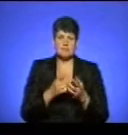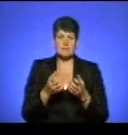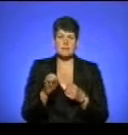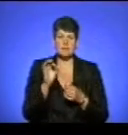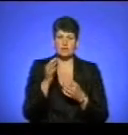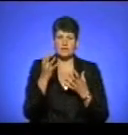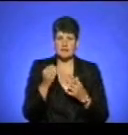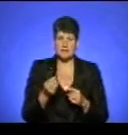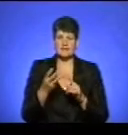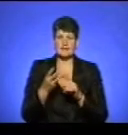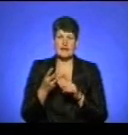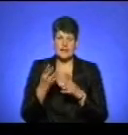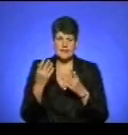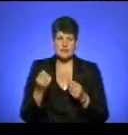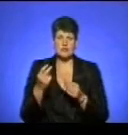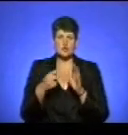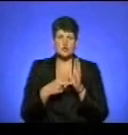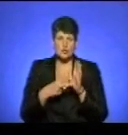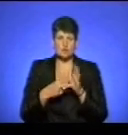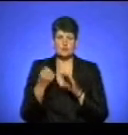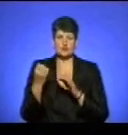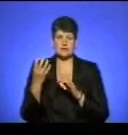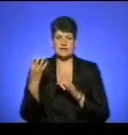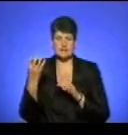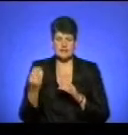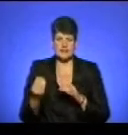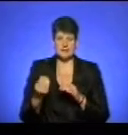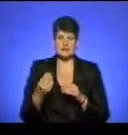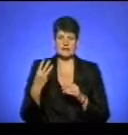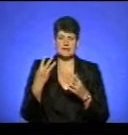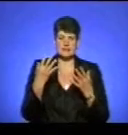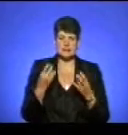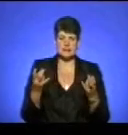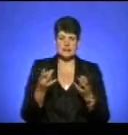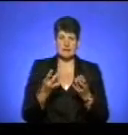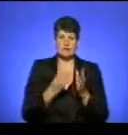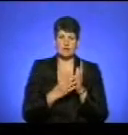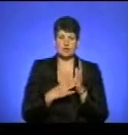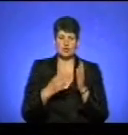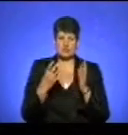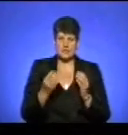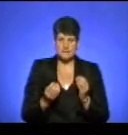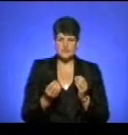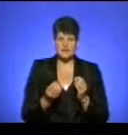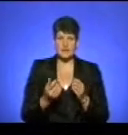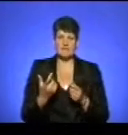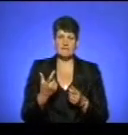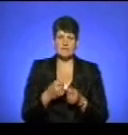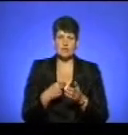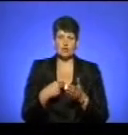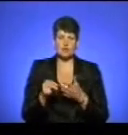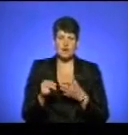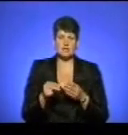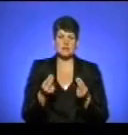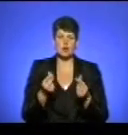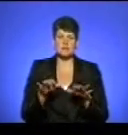на третій, на сьомий, 14-й, 30-й день, як потрібна ревакцинація, це на 90-й день. Вакцина купується за кошти з